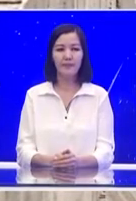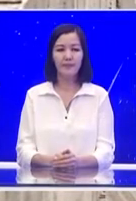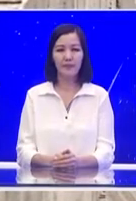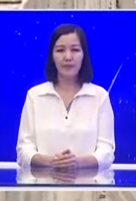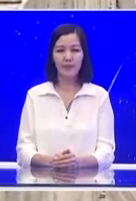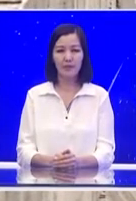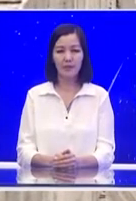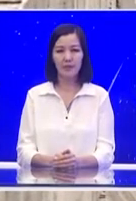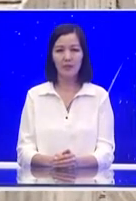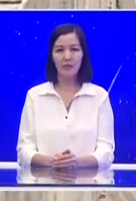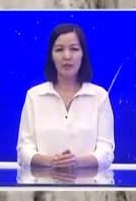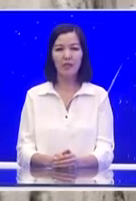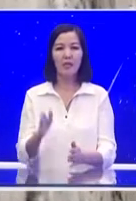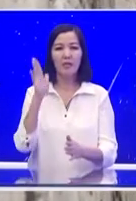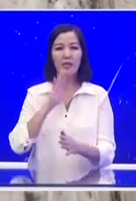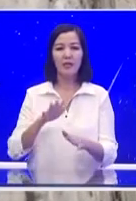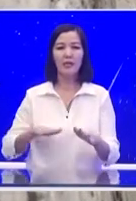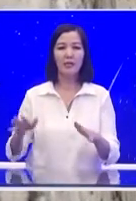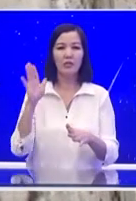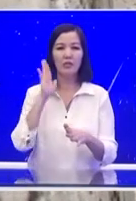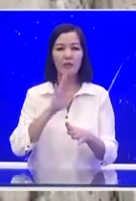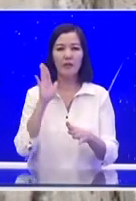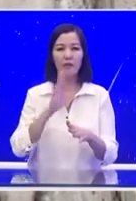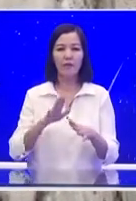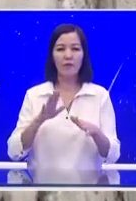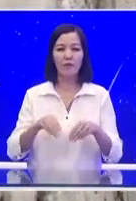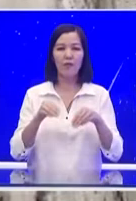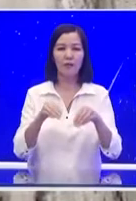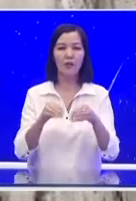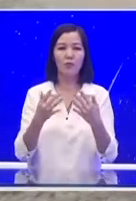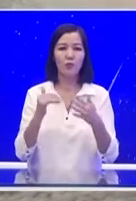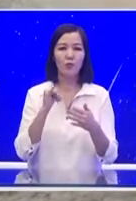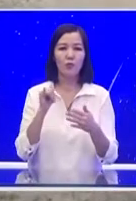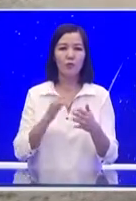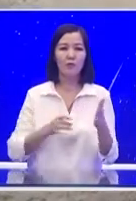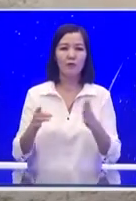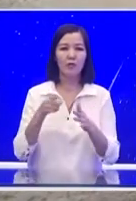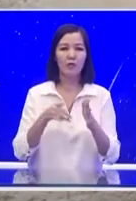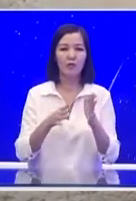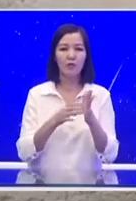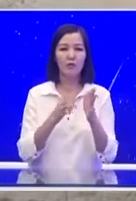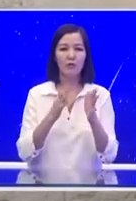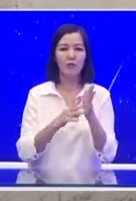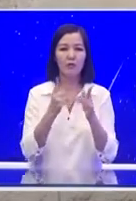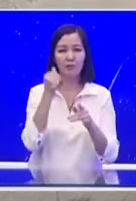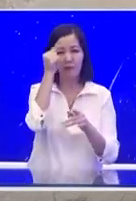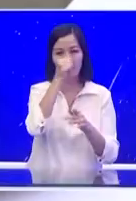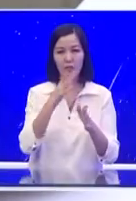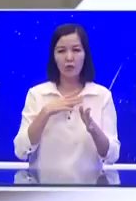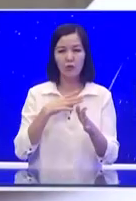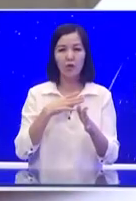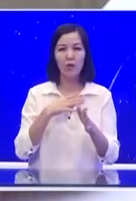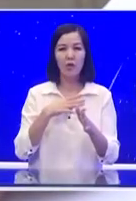Строительство этого водохранилища для обеспечения поливной водой сельхозкультуры Уйгурского района началось еще в 1991 году. Однако